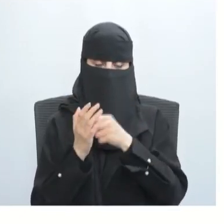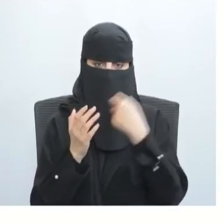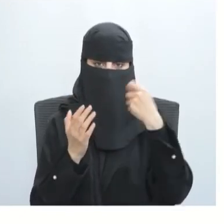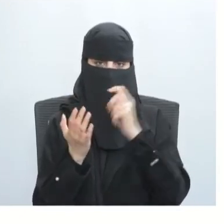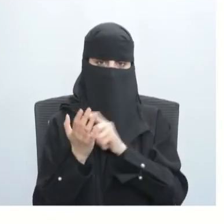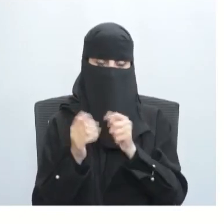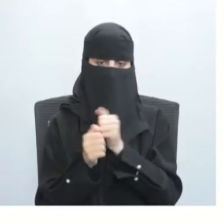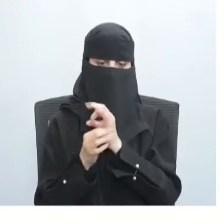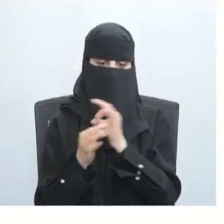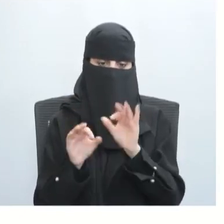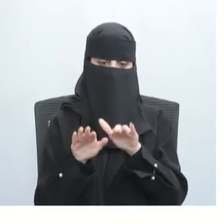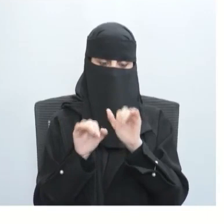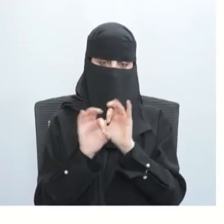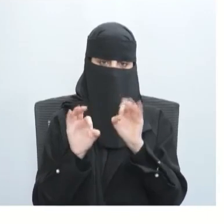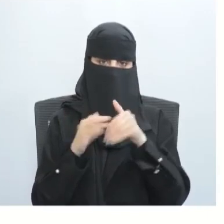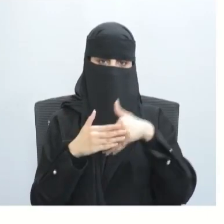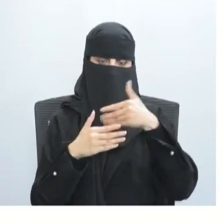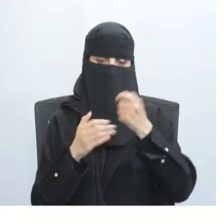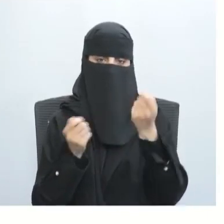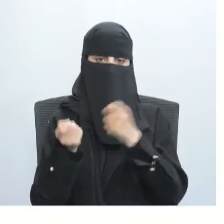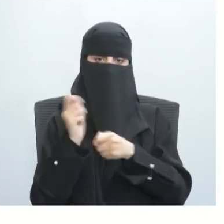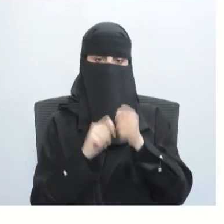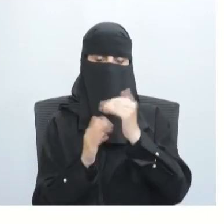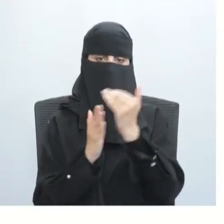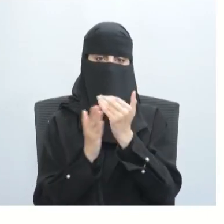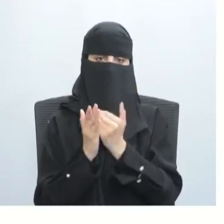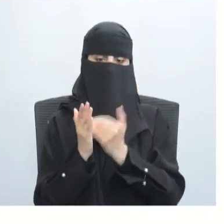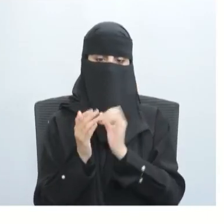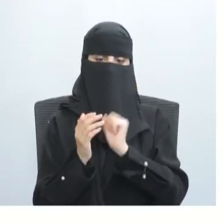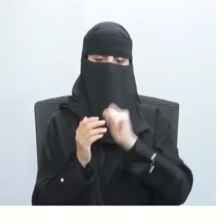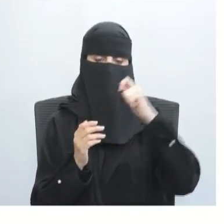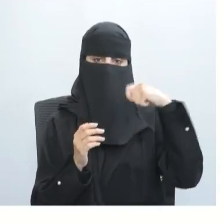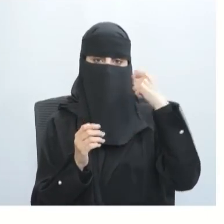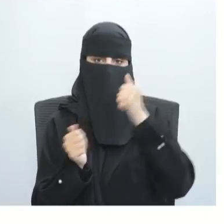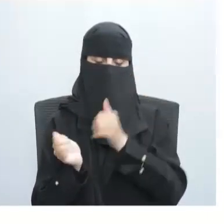مدينه الرياض باستخدام برنامج تحرير الفيديو شو كت